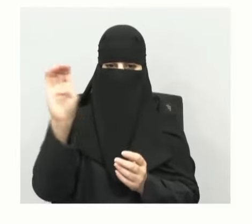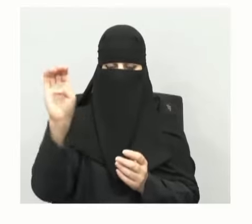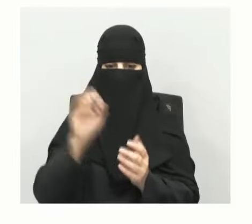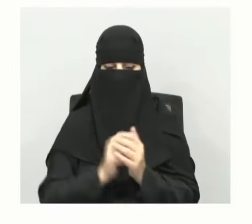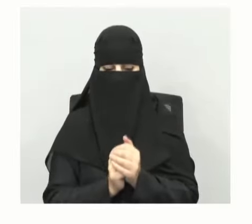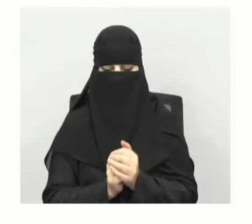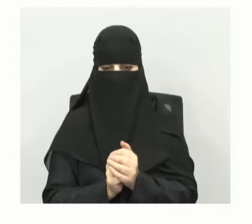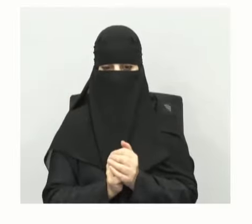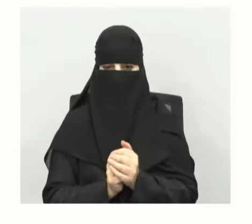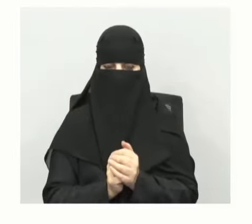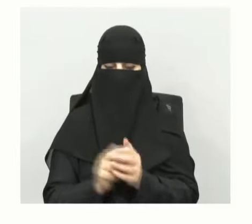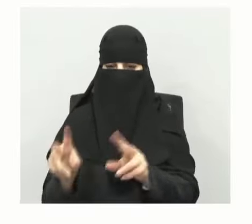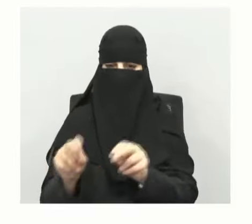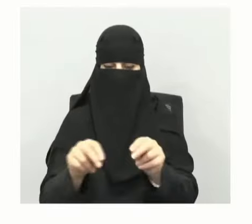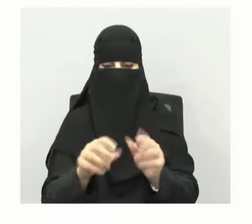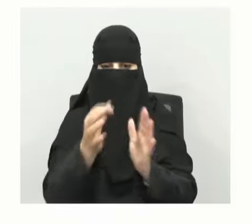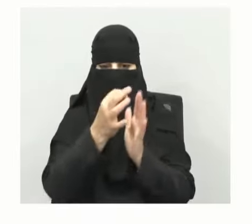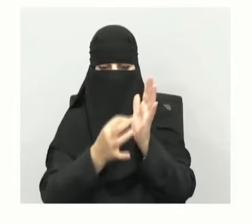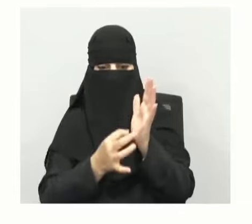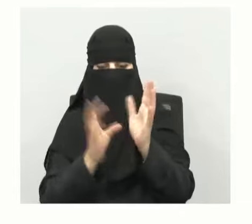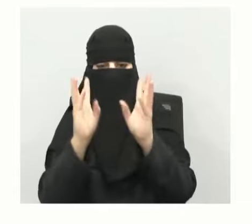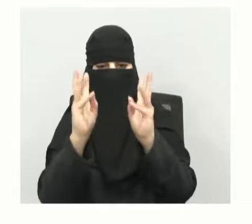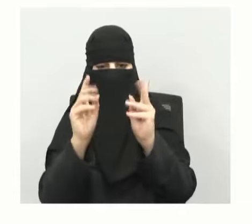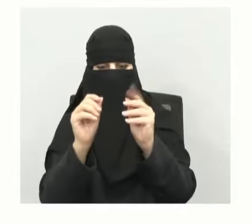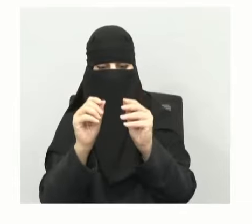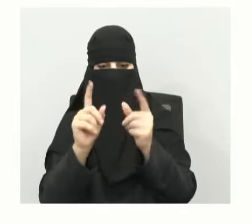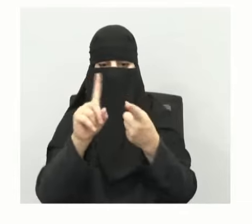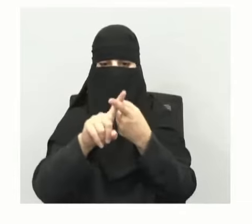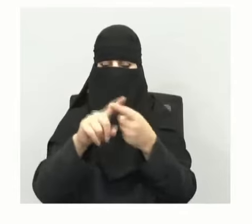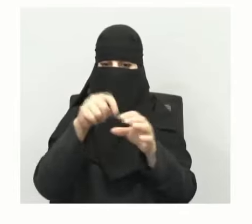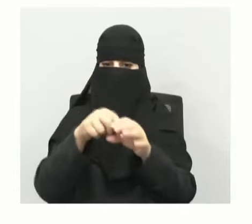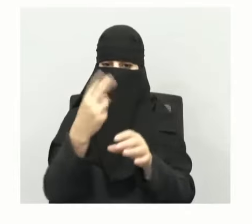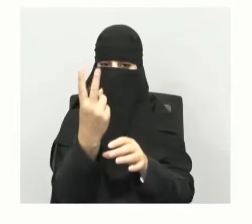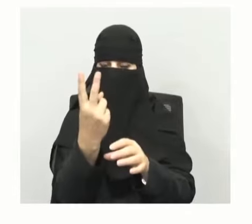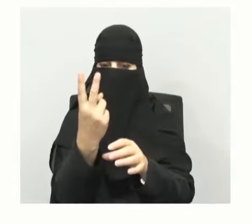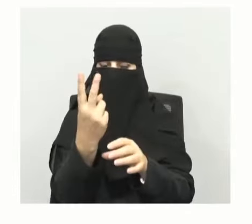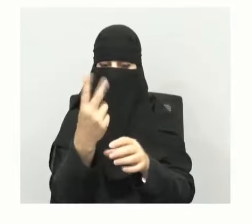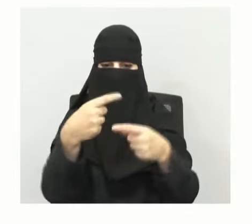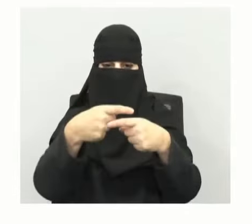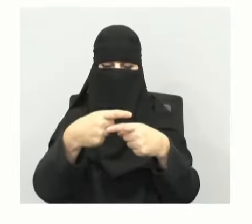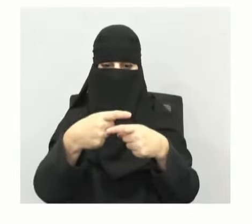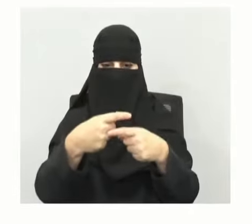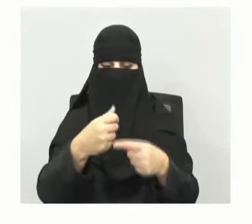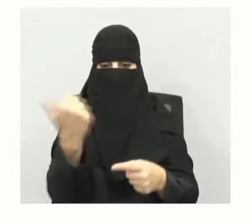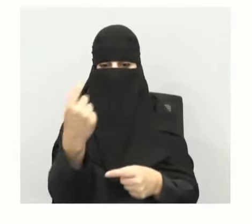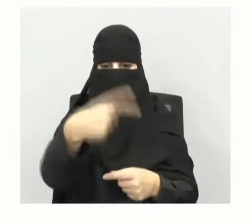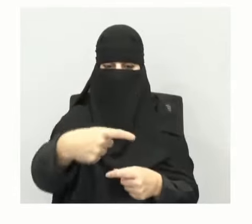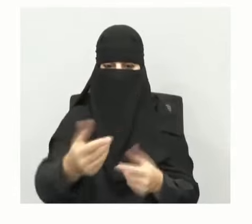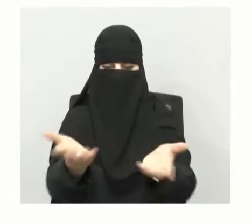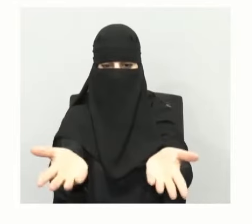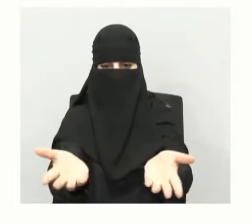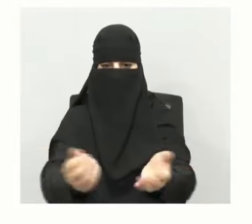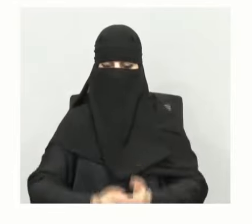طيب يا ابطال بنفس الطريقه ما هو العدد اللي اضربه في اثنين يكون الناتج 16 تفضلوا